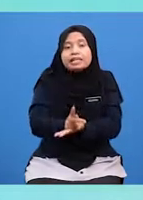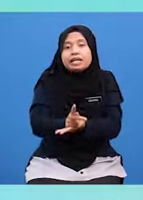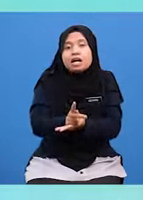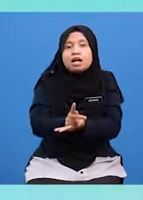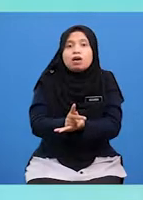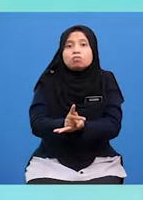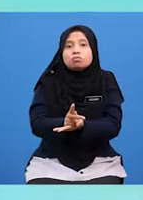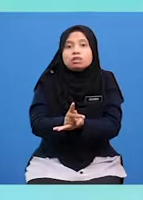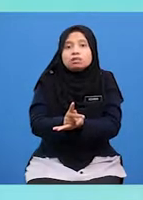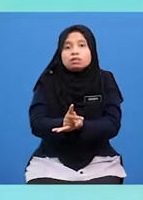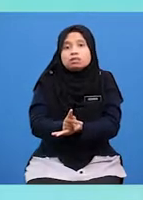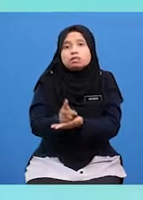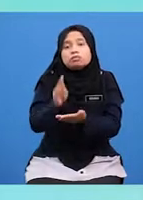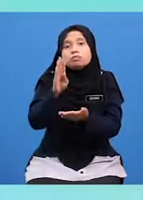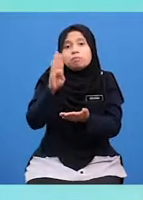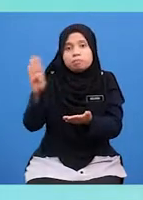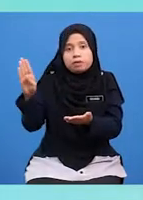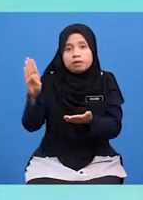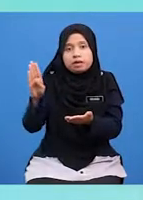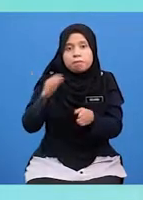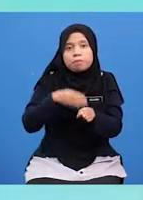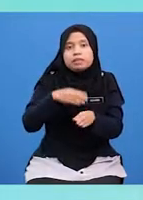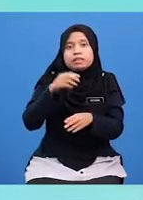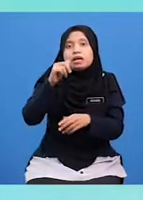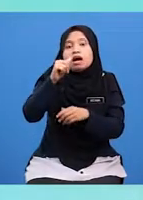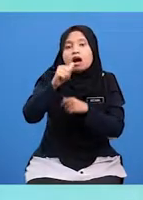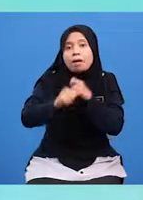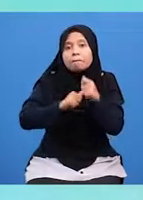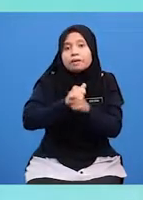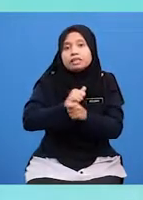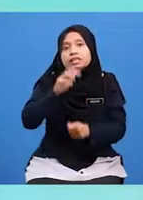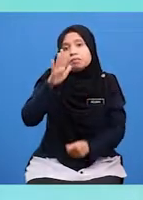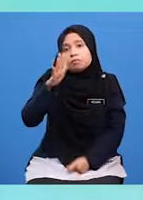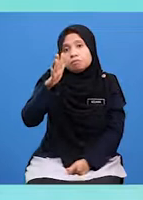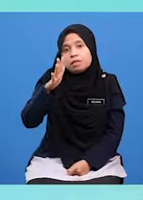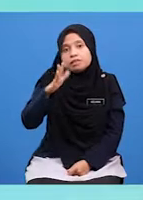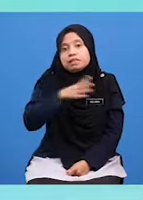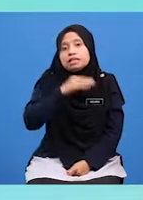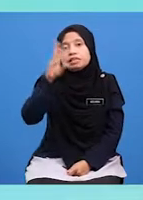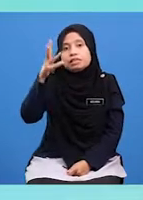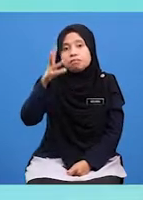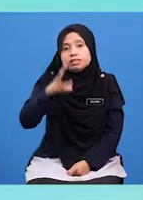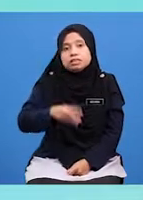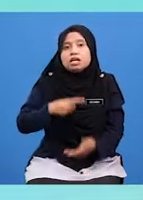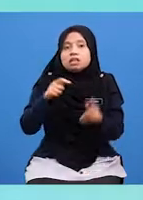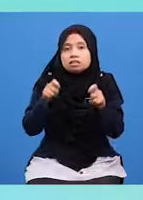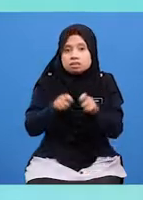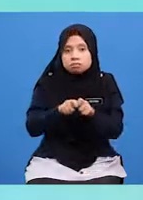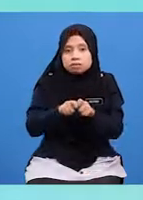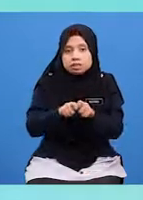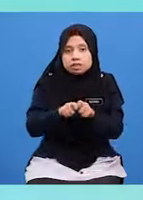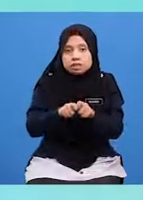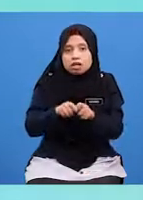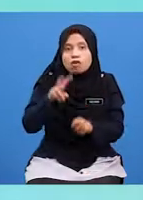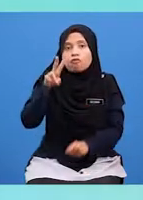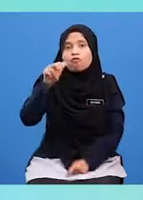berusaha mencari jalan ke timur pada abad ke-15 dan abad ke-16. Seperti Vasco